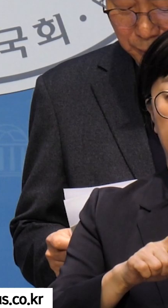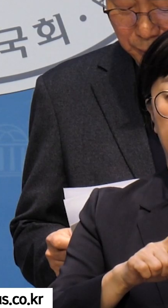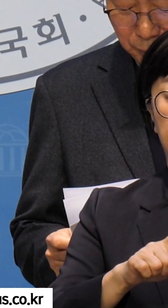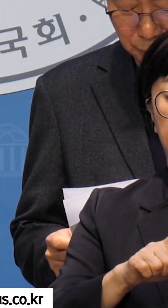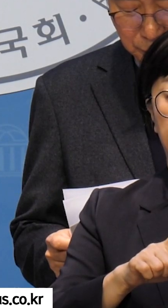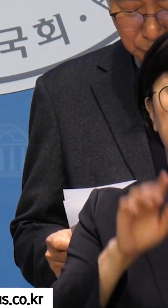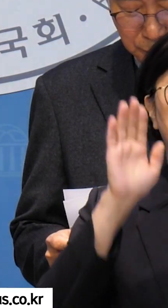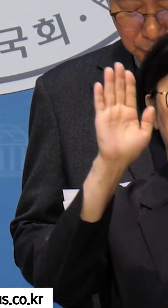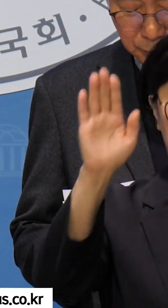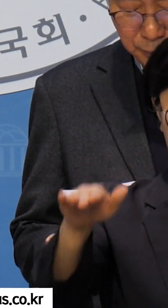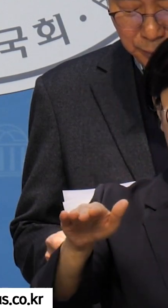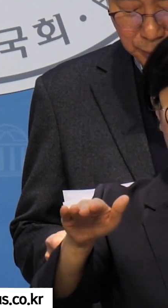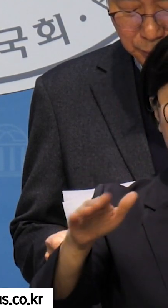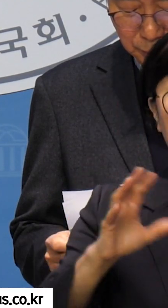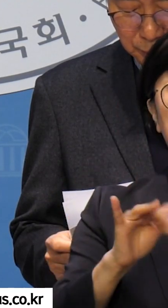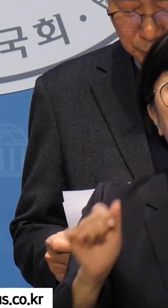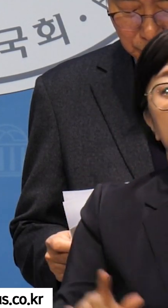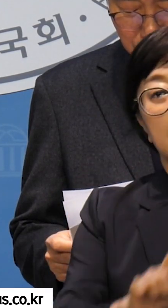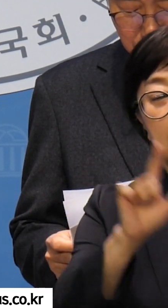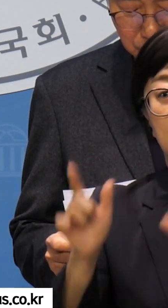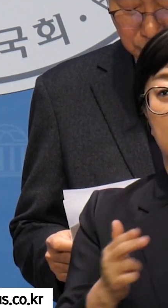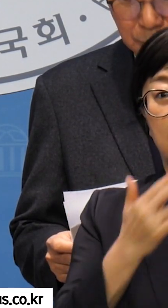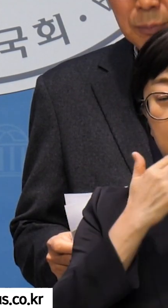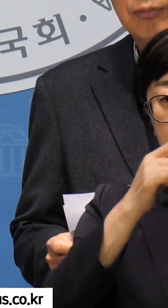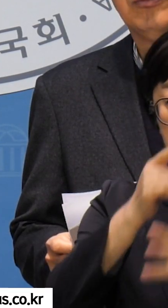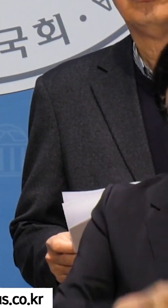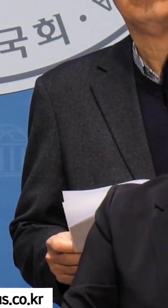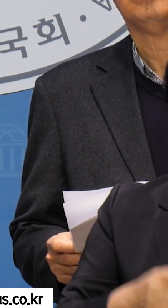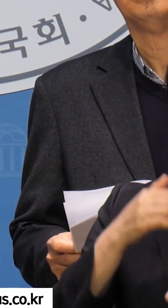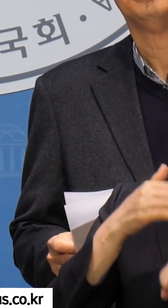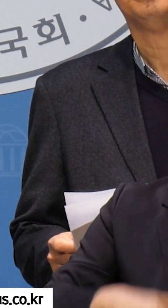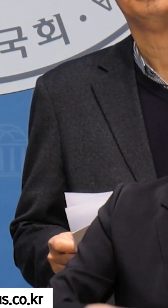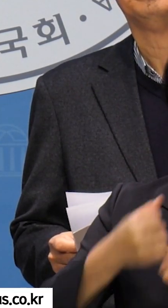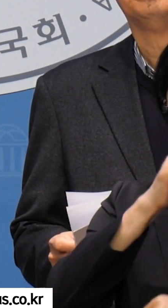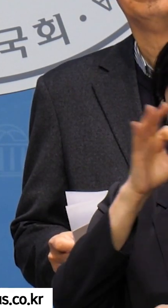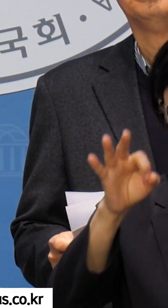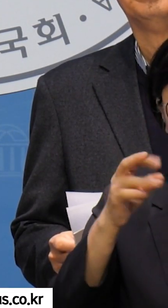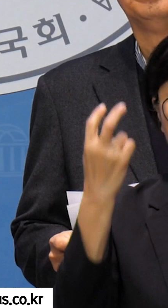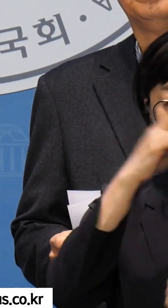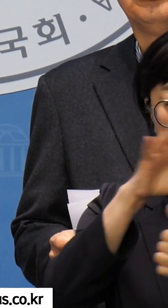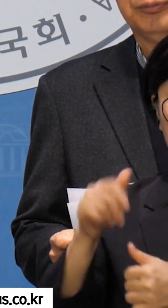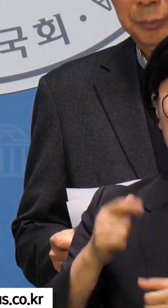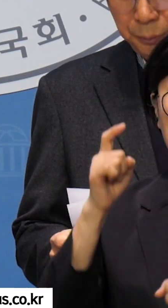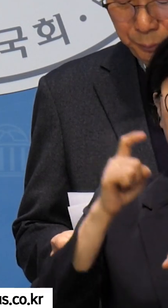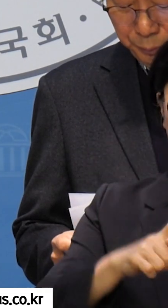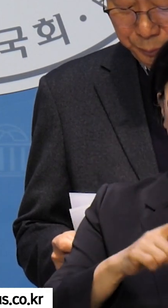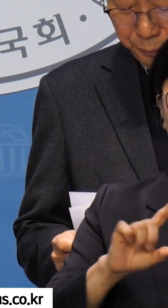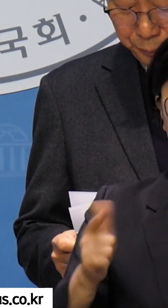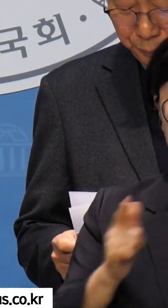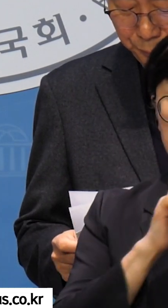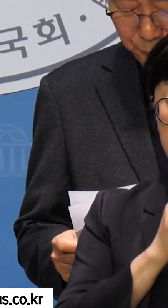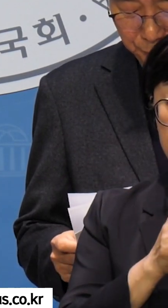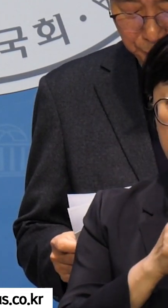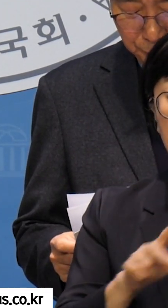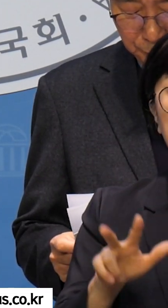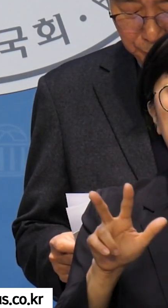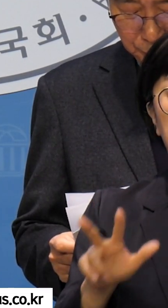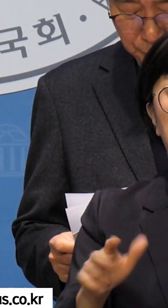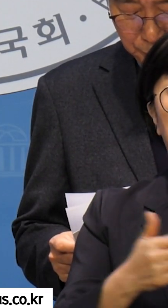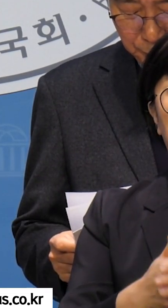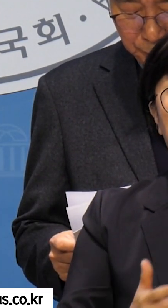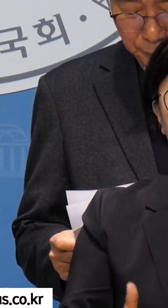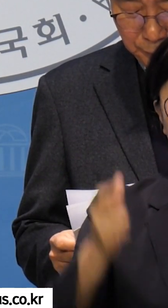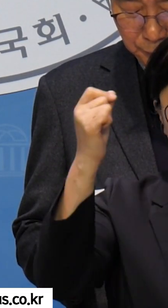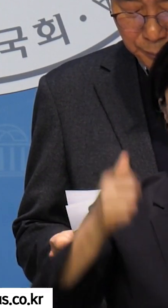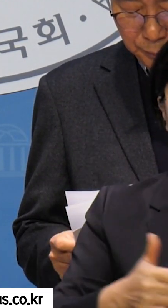몰고가 미래도 민생도 없는 윤석열표 예산만 지키는 게 목표가 아니라면 지금이라도